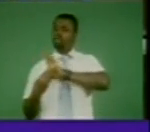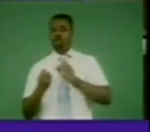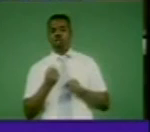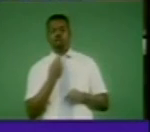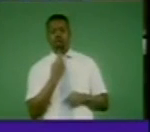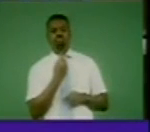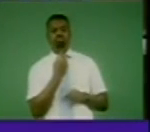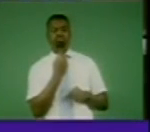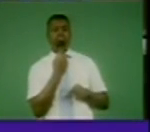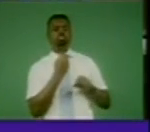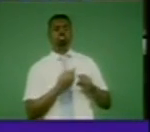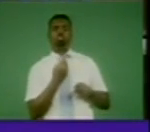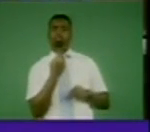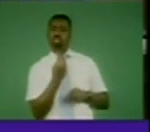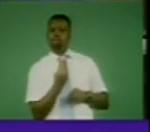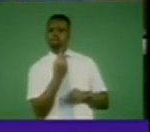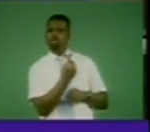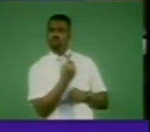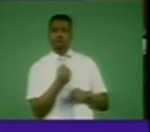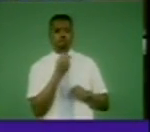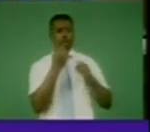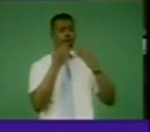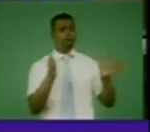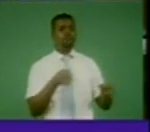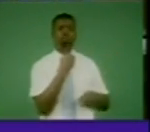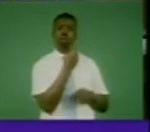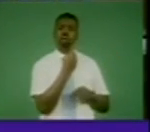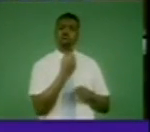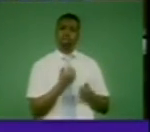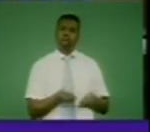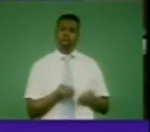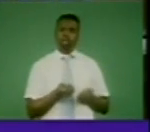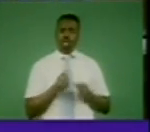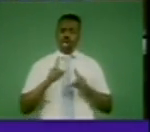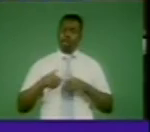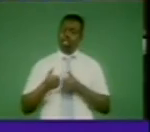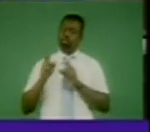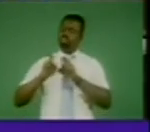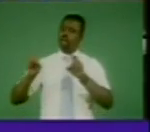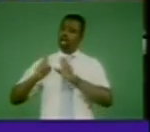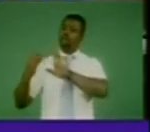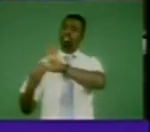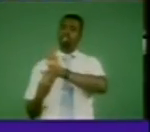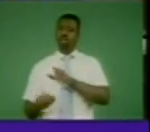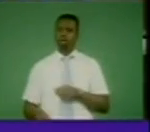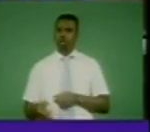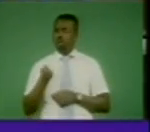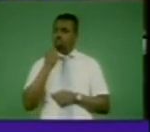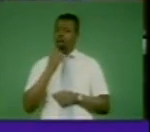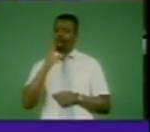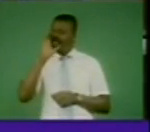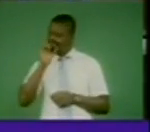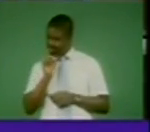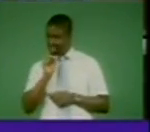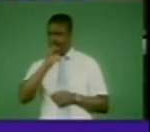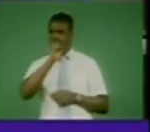za wazi hapana zilikuwa ni kura moja ibara zote, isipokuwa ibara ya tisa. Kura za siri ndio ilikuwa ni